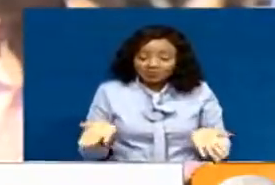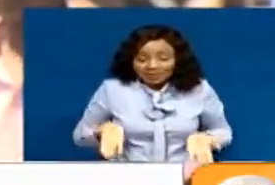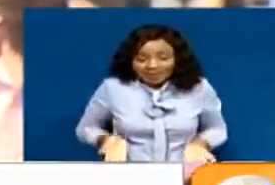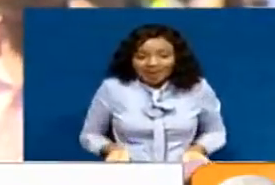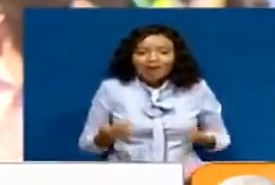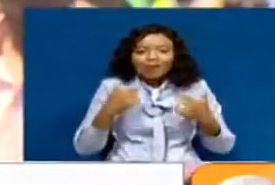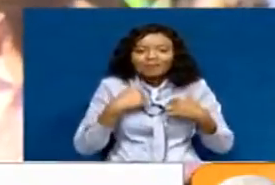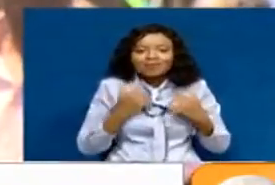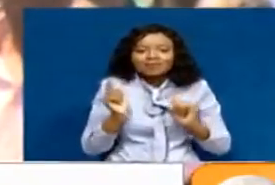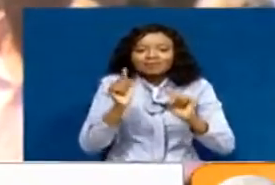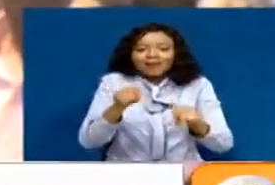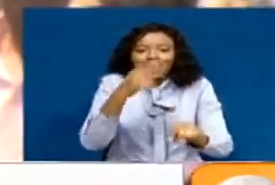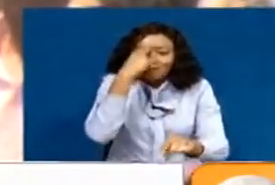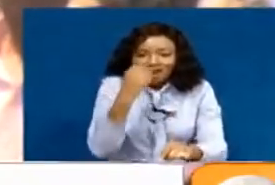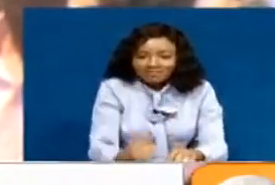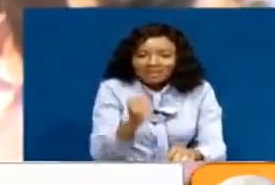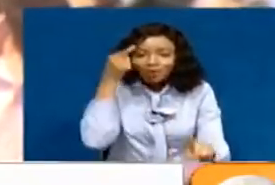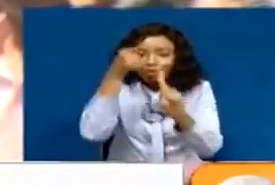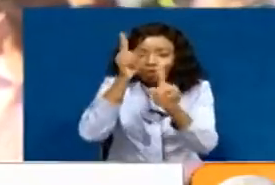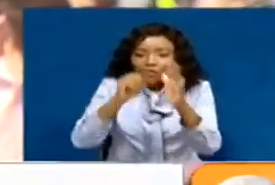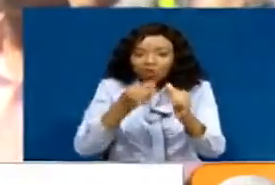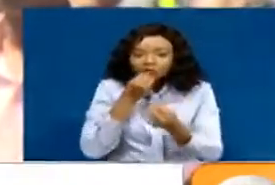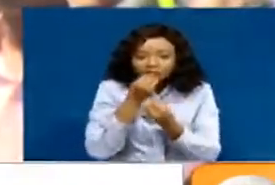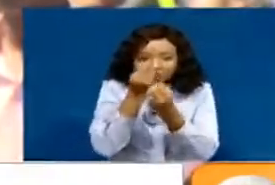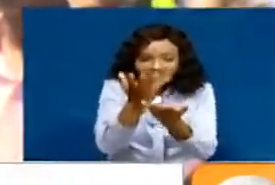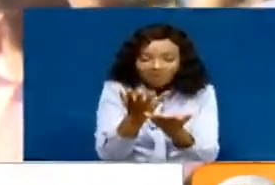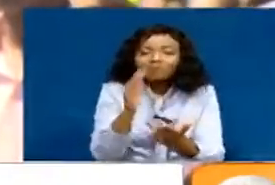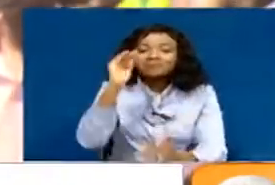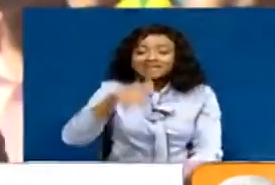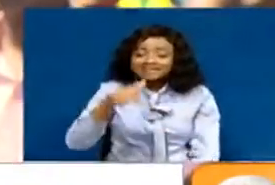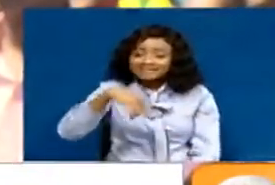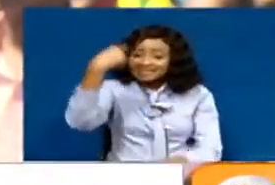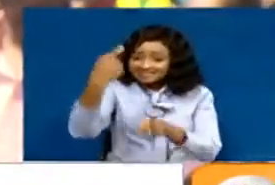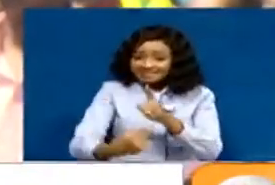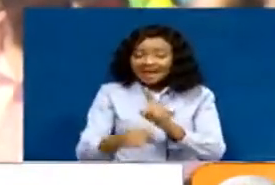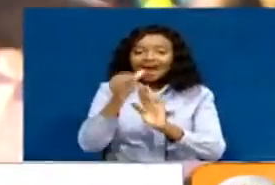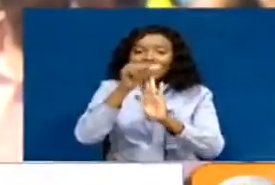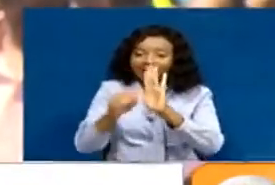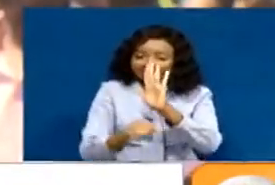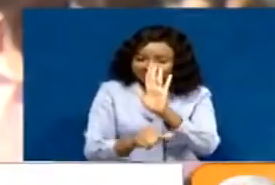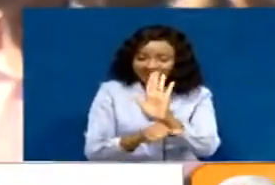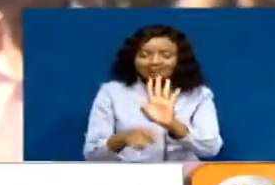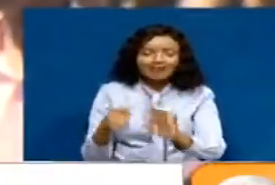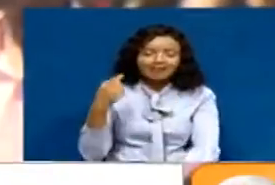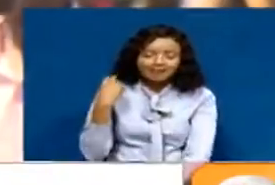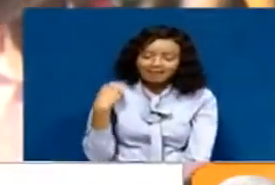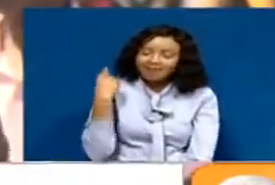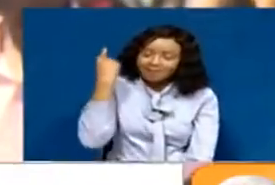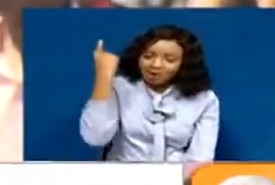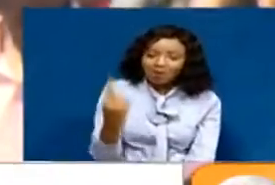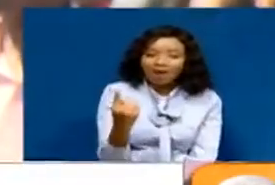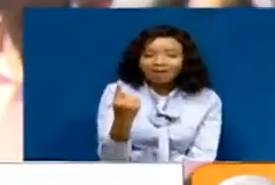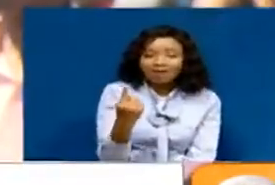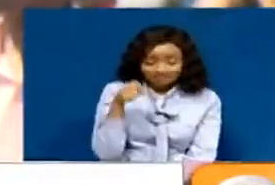hapa Kajiado kuambia. Agenda yetu ya kwanza mwaka huu. Agenda yetu ya kwanza